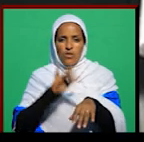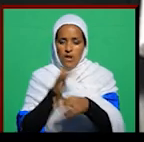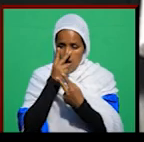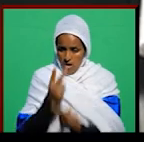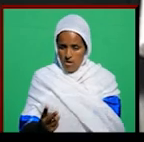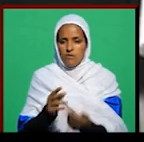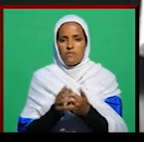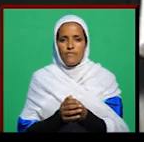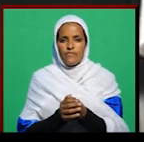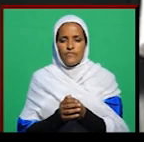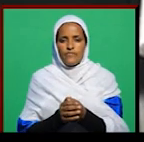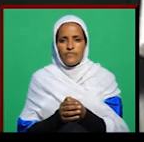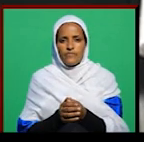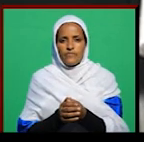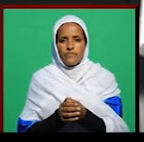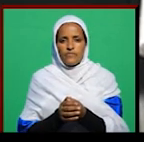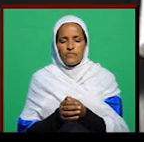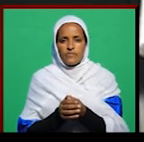2:11-12 ላይ ስንመለከት